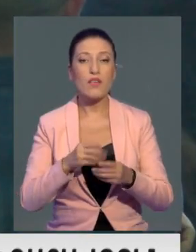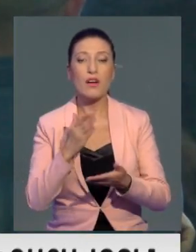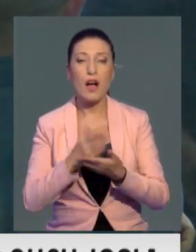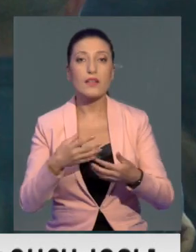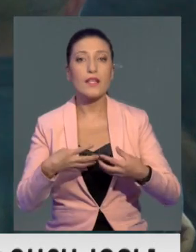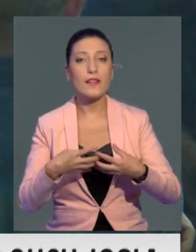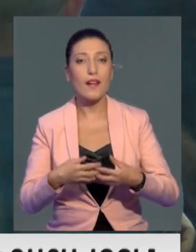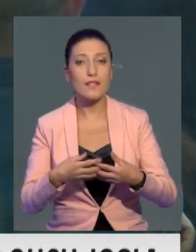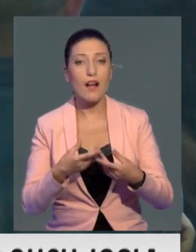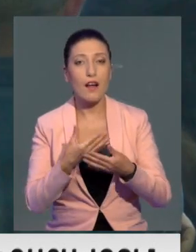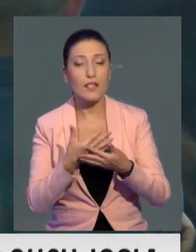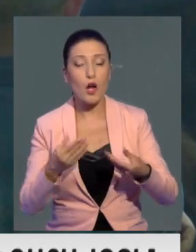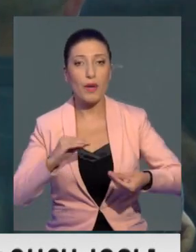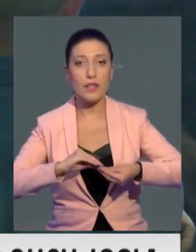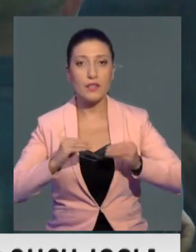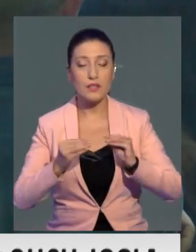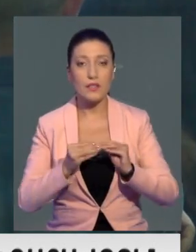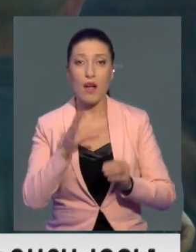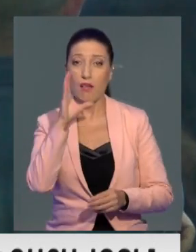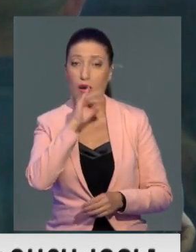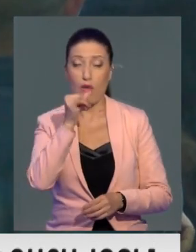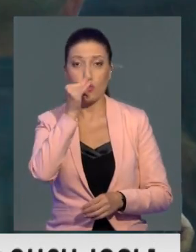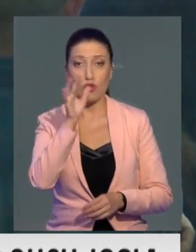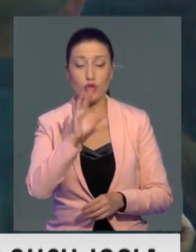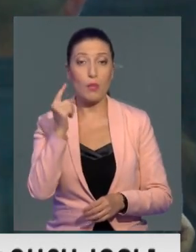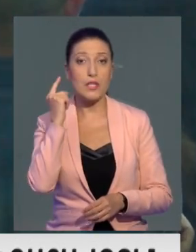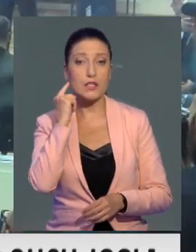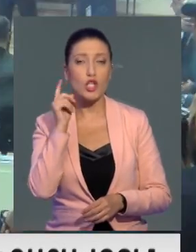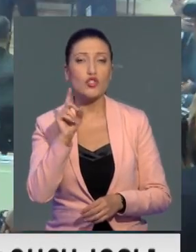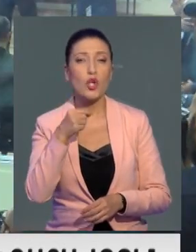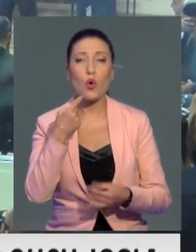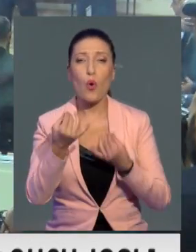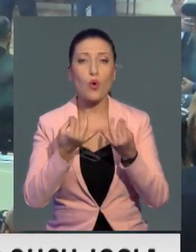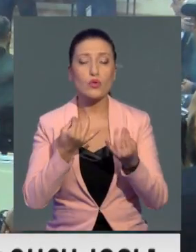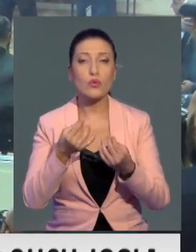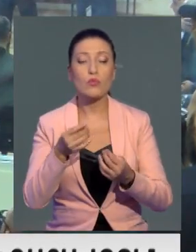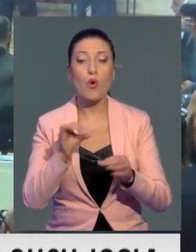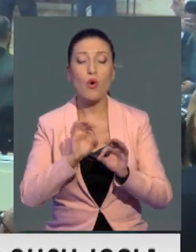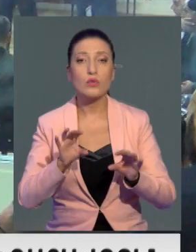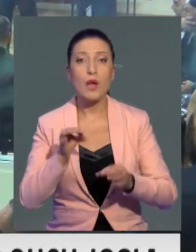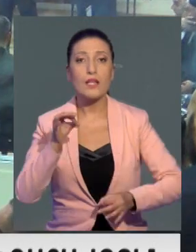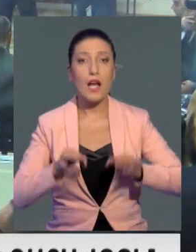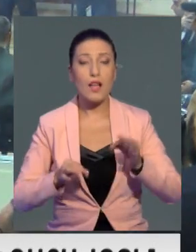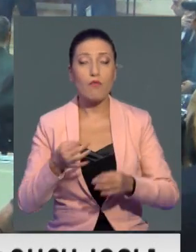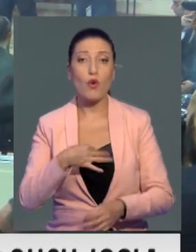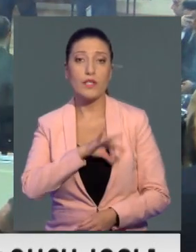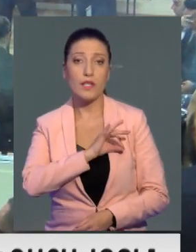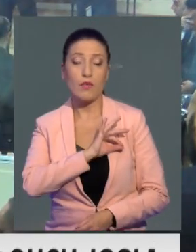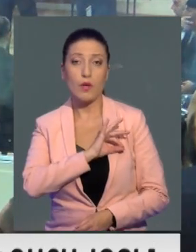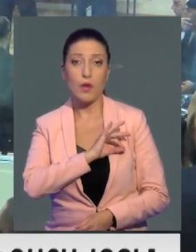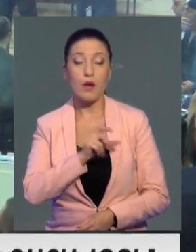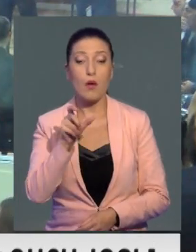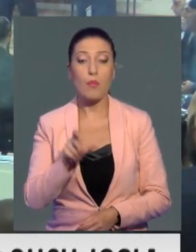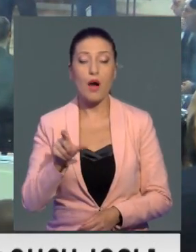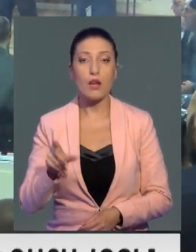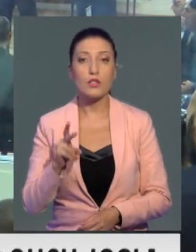խնդիրներ, հաճախ հնարավոր չի լինում լսել, թե ինչ են խոսում դատավորը կամ պաշտպանական կողմերը, և մարդիկ, ովքեր